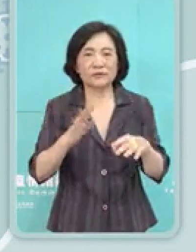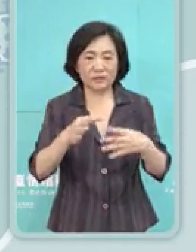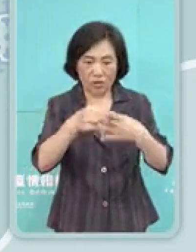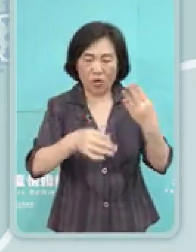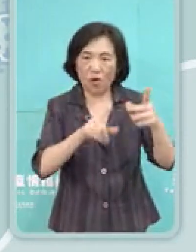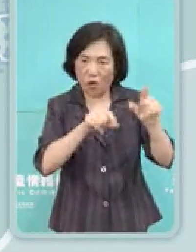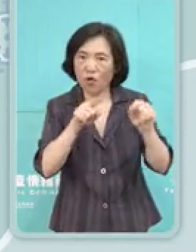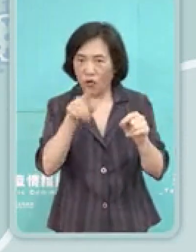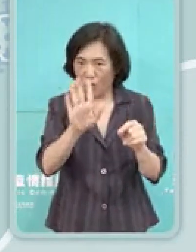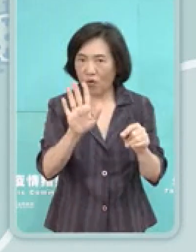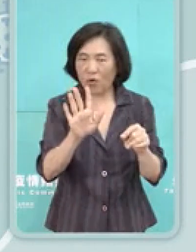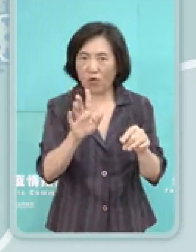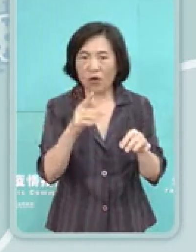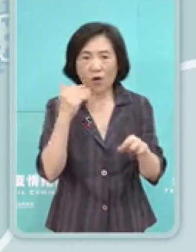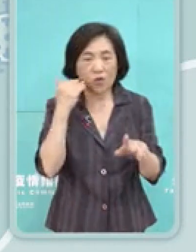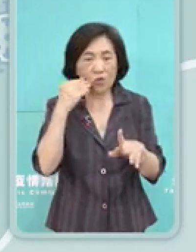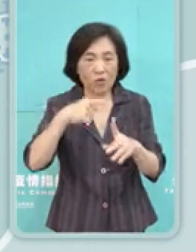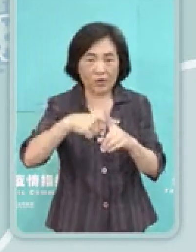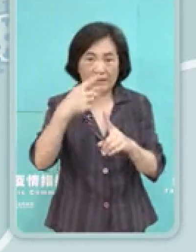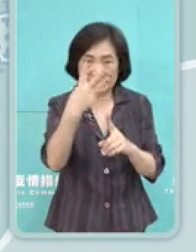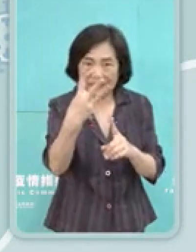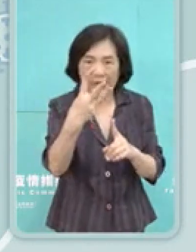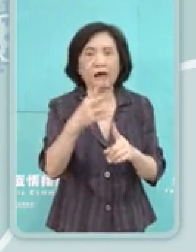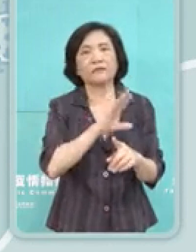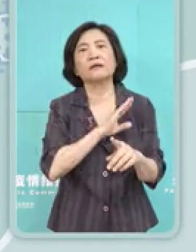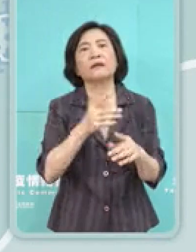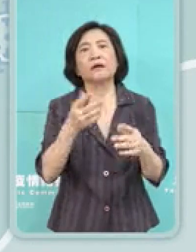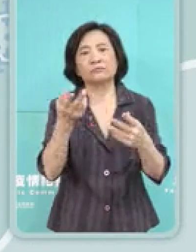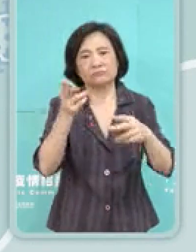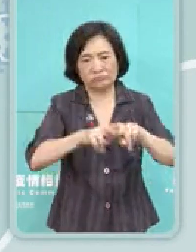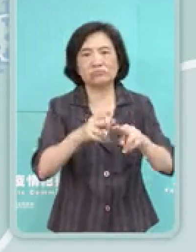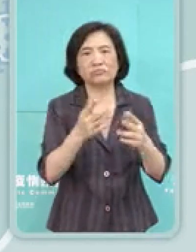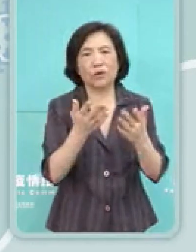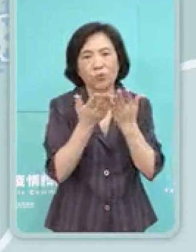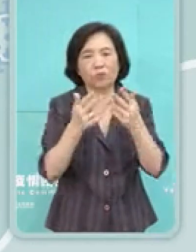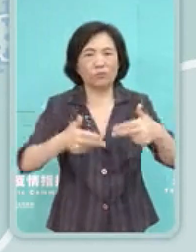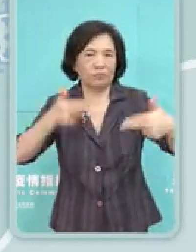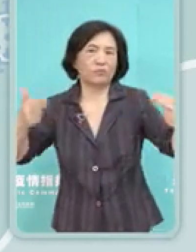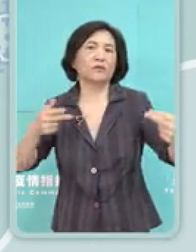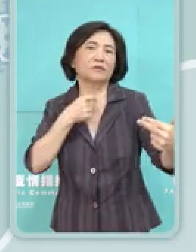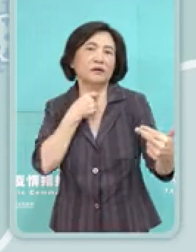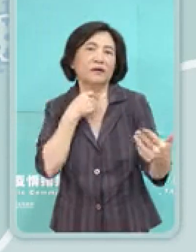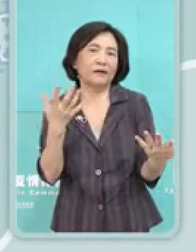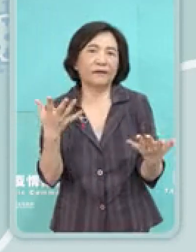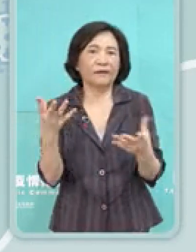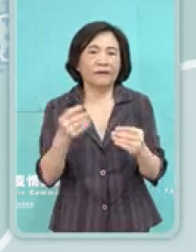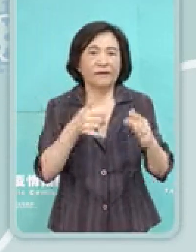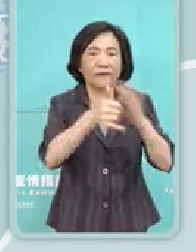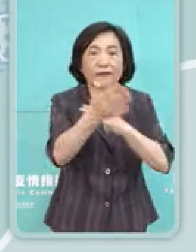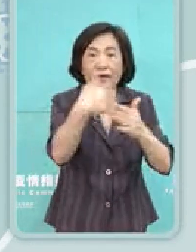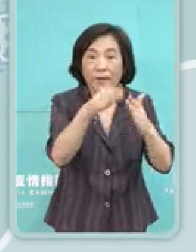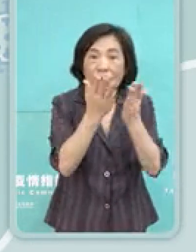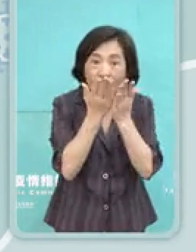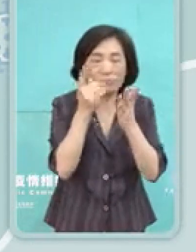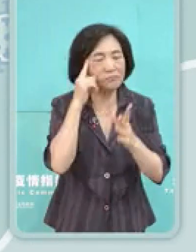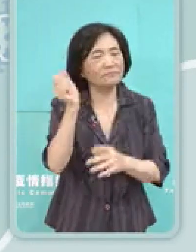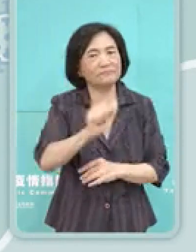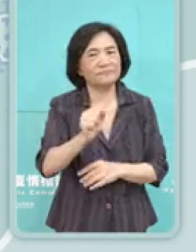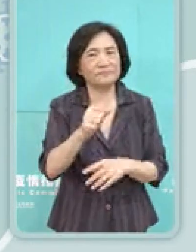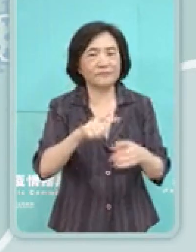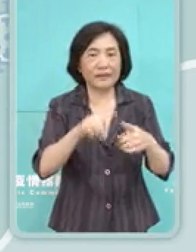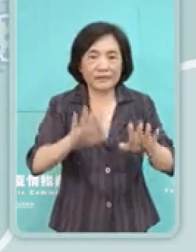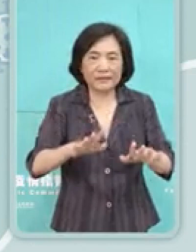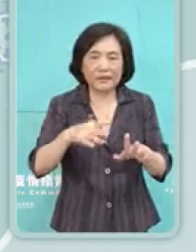的，如果是3级那当然是停课嘛，就远距教学，大概没有办法到学校来上课，那介